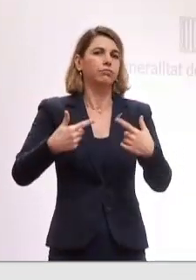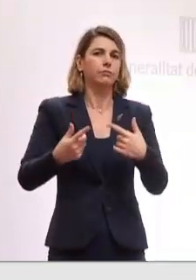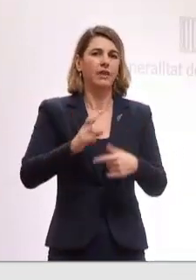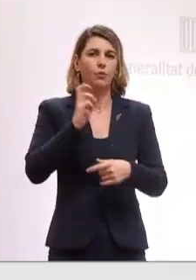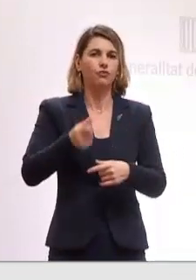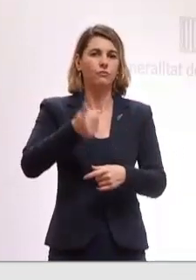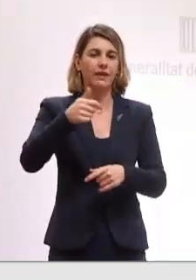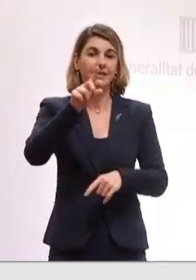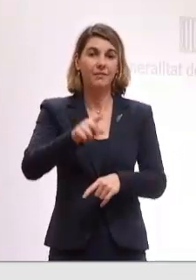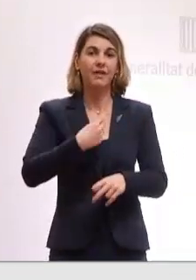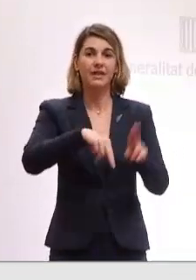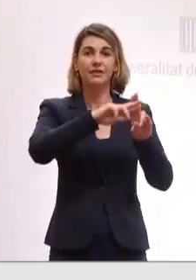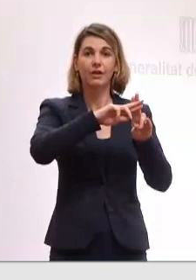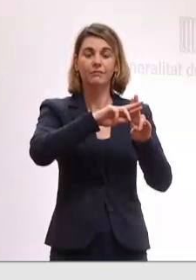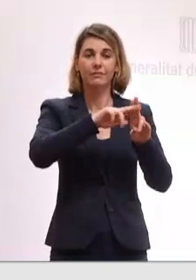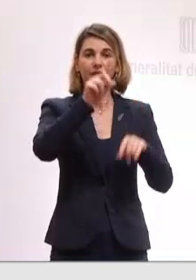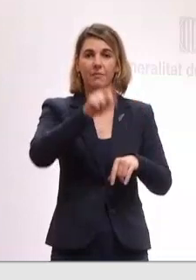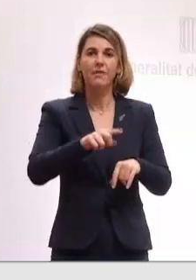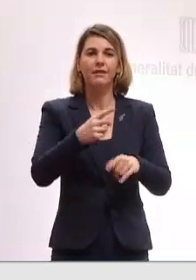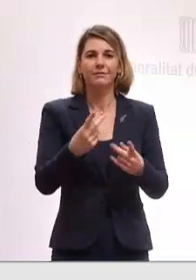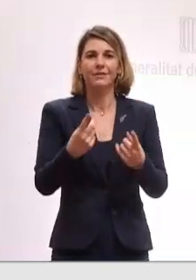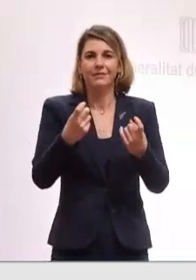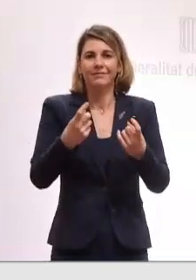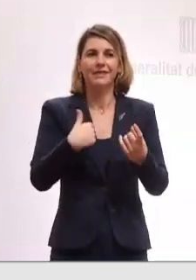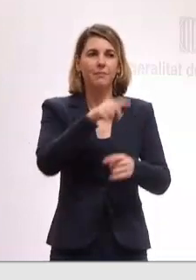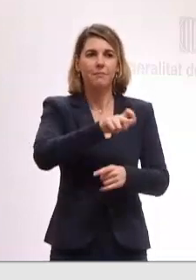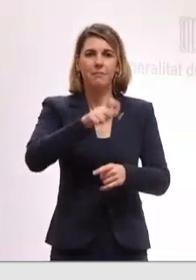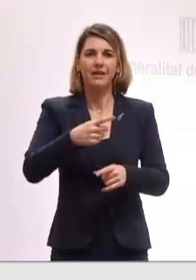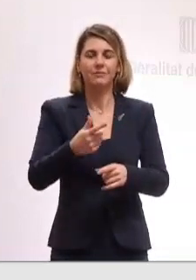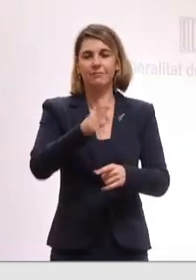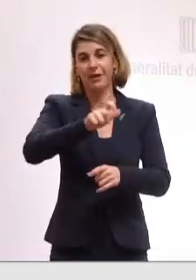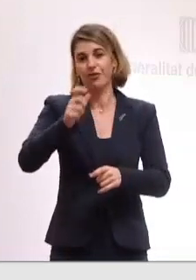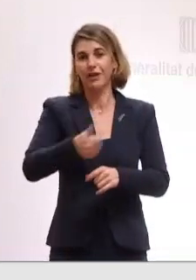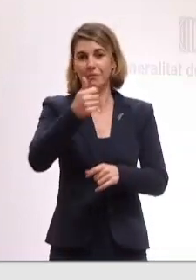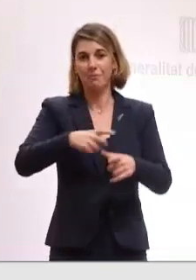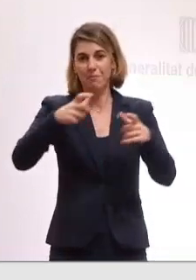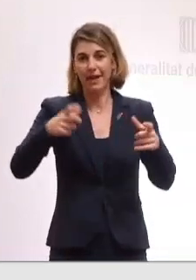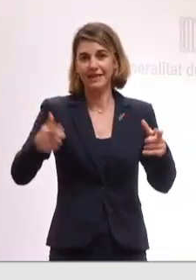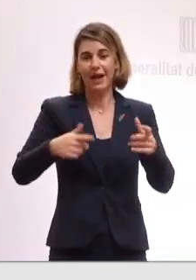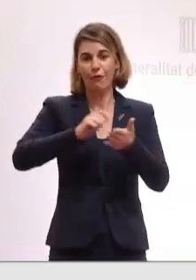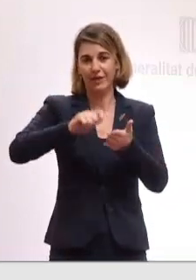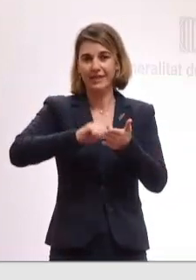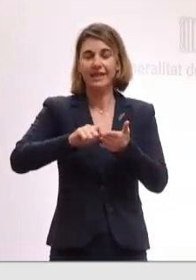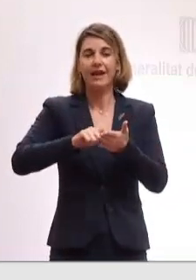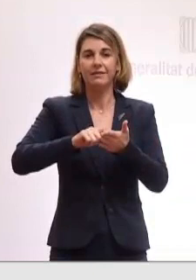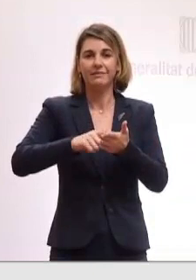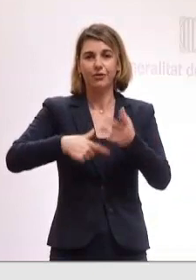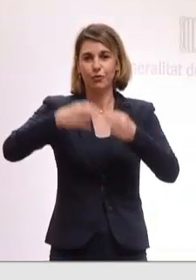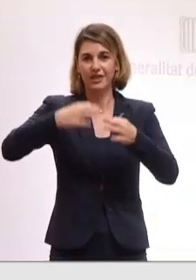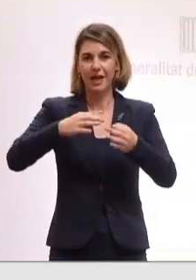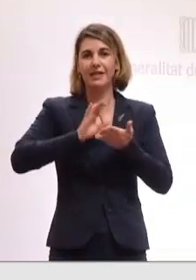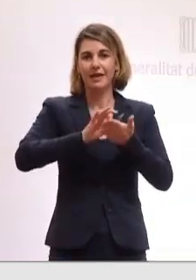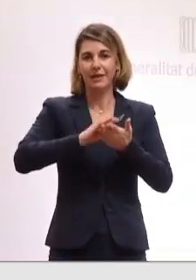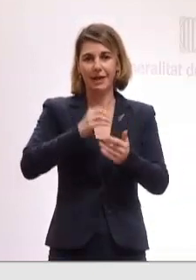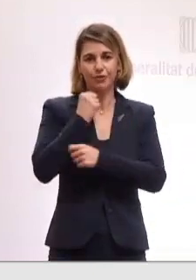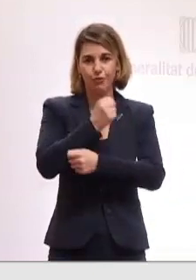de Catalunya més mitjans materials i mitjans personals a l'oficina judicial i serveis de suport. Estem